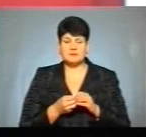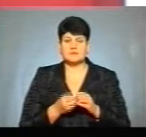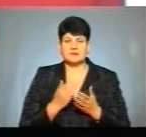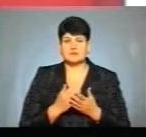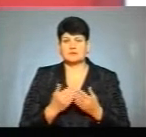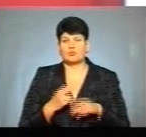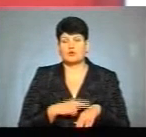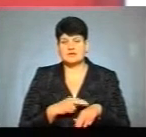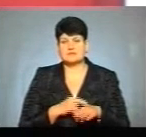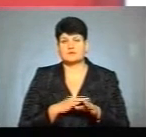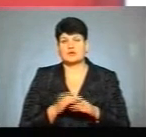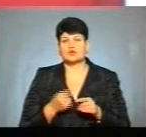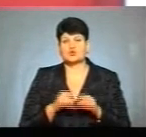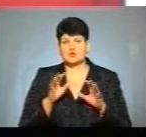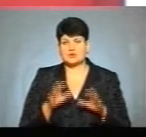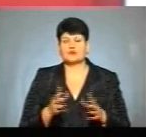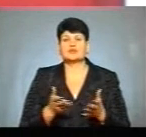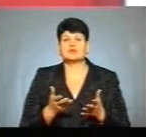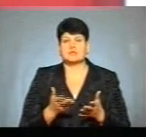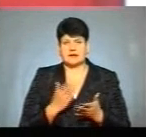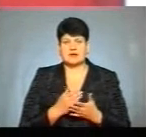поліція при реалізації цього закону? Чи є ці проблеми?